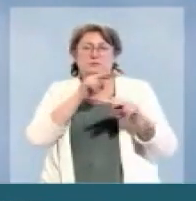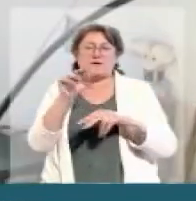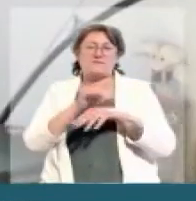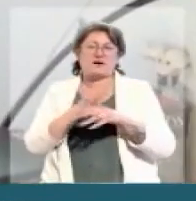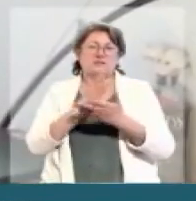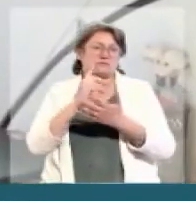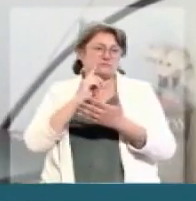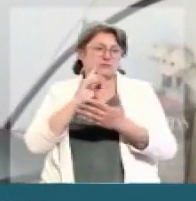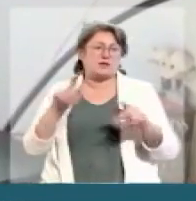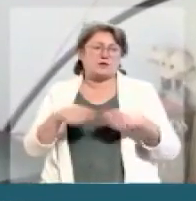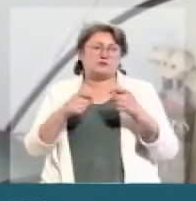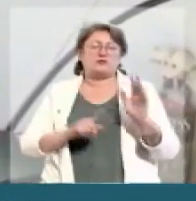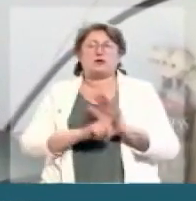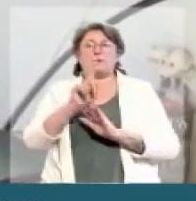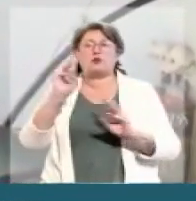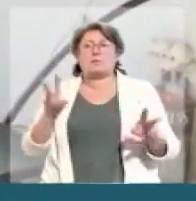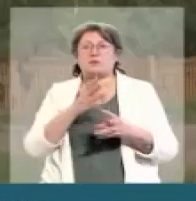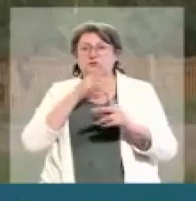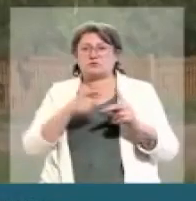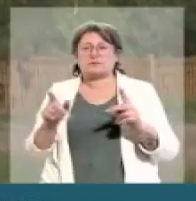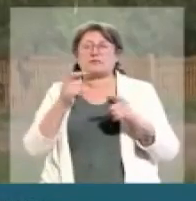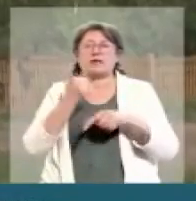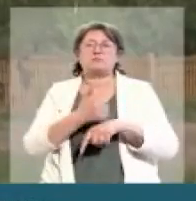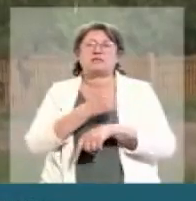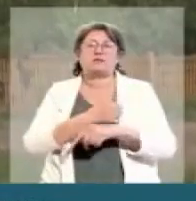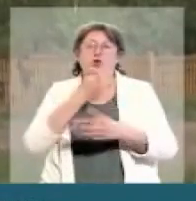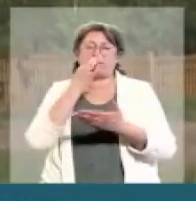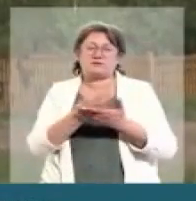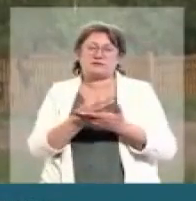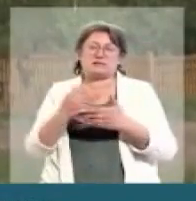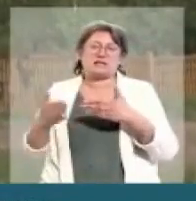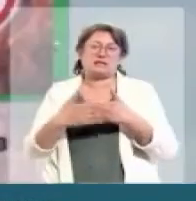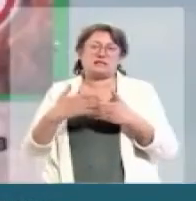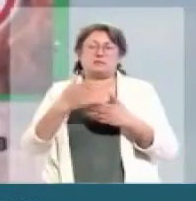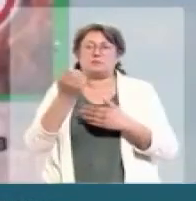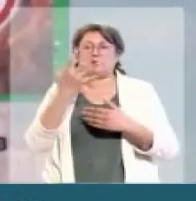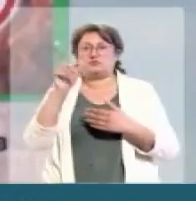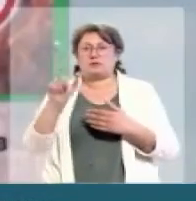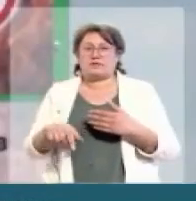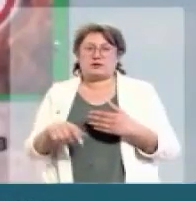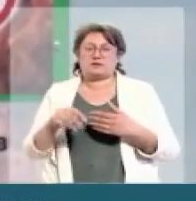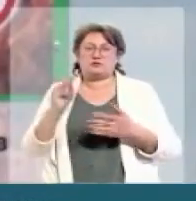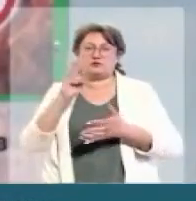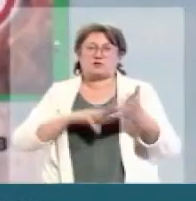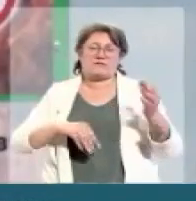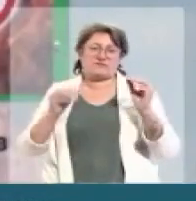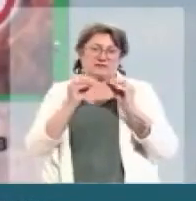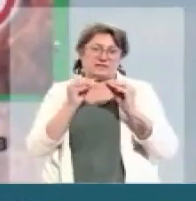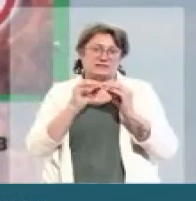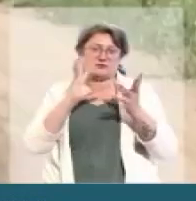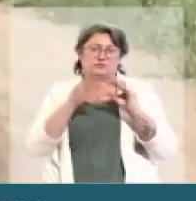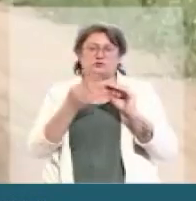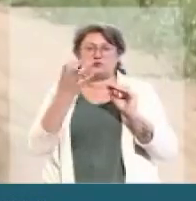факты нарушения. С начала пожароопасного сезона к административной ответственности привлечено 15 человек. Взыскано 10 штрафов на